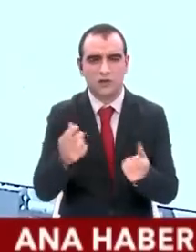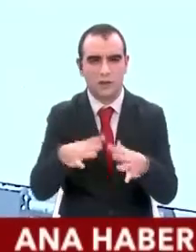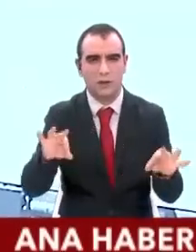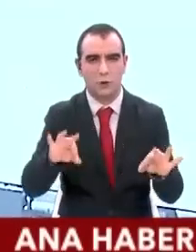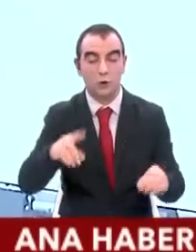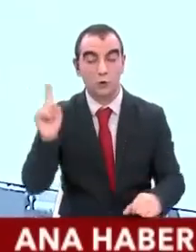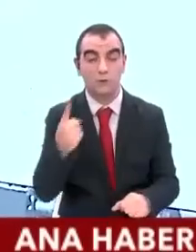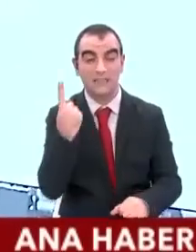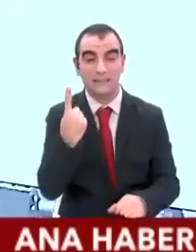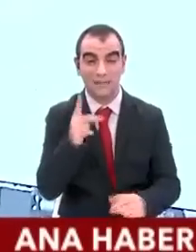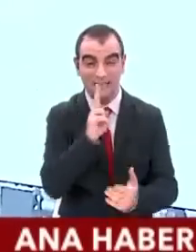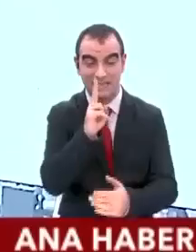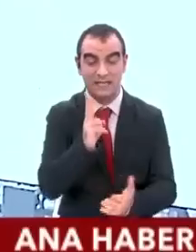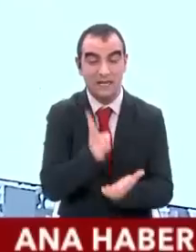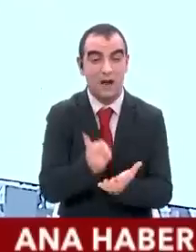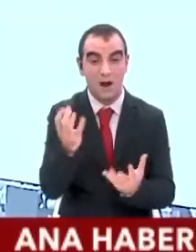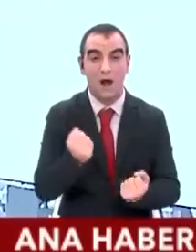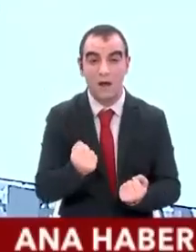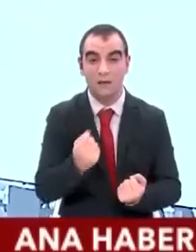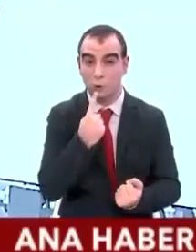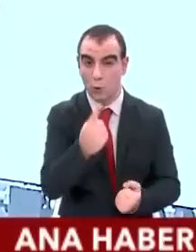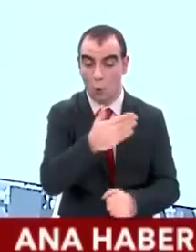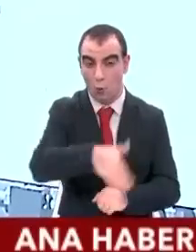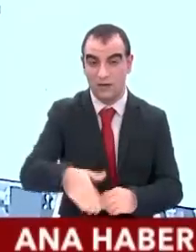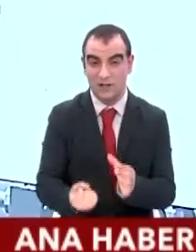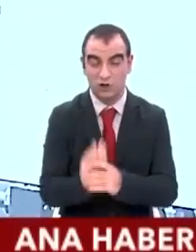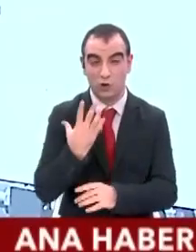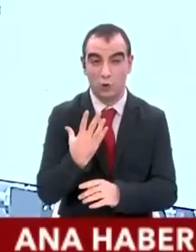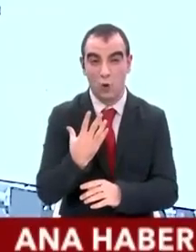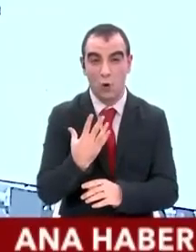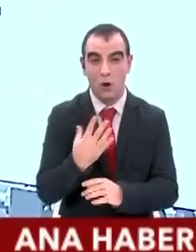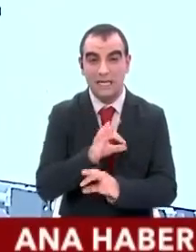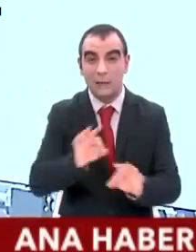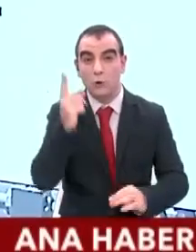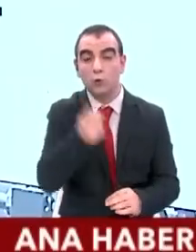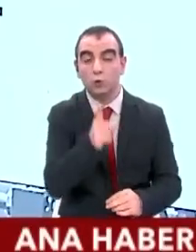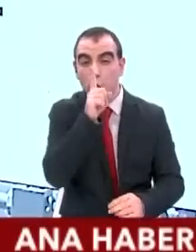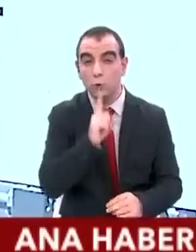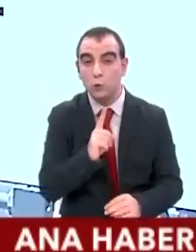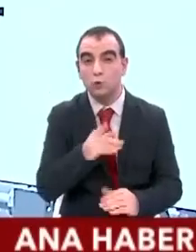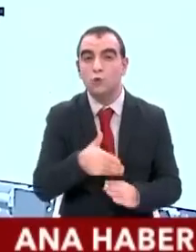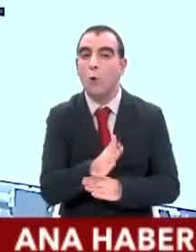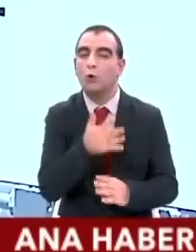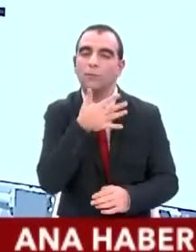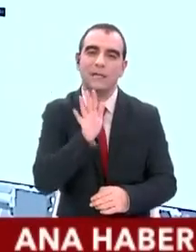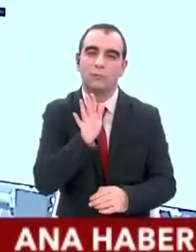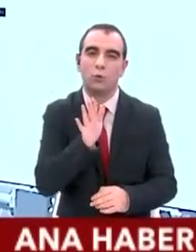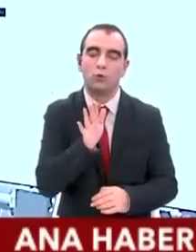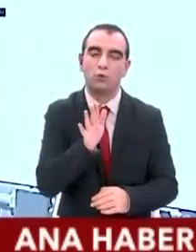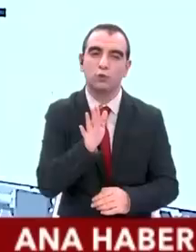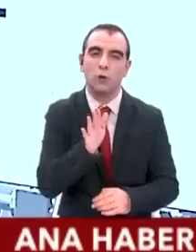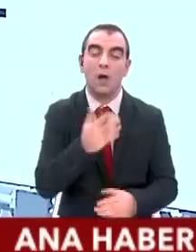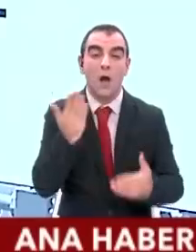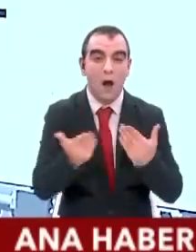sürpriz bir karar aldığı öne sürülüyor öne sürülüyor diyorum Çünkü henüz %100 teyit yok fakat kuvvet de muhtemel